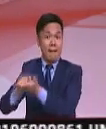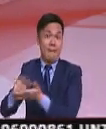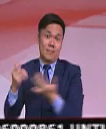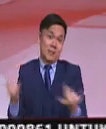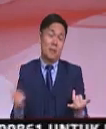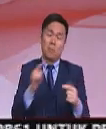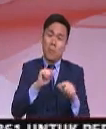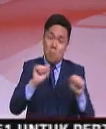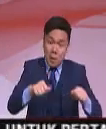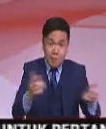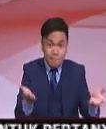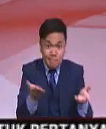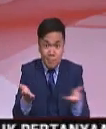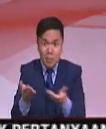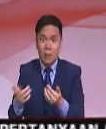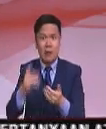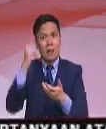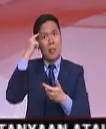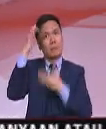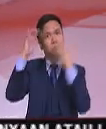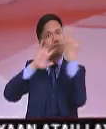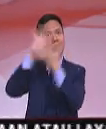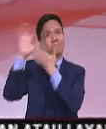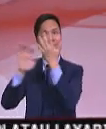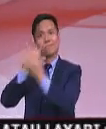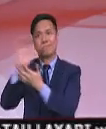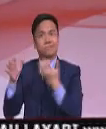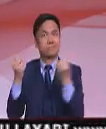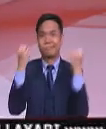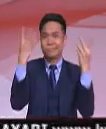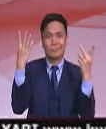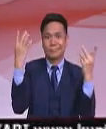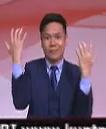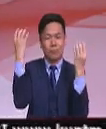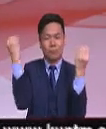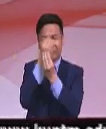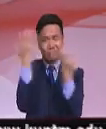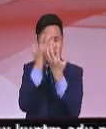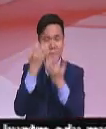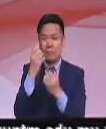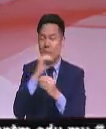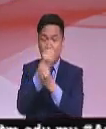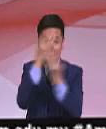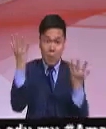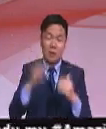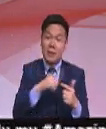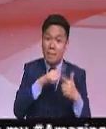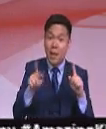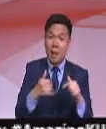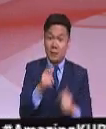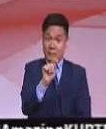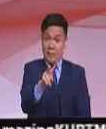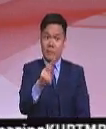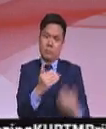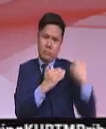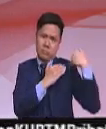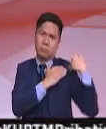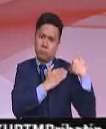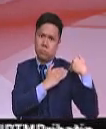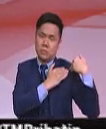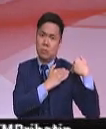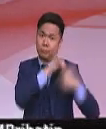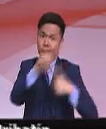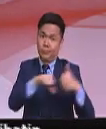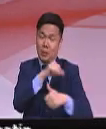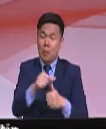berpotensi mendorong kepada kecelaruan maklumat. Televisyen sebaliknya mempunyai tanggungjawab sosial untuk